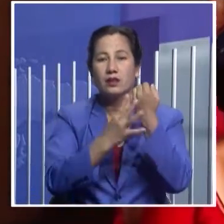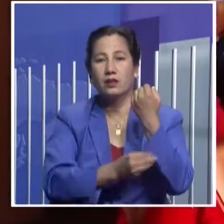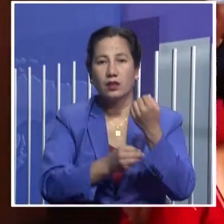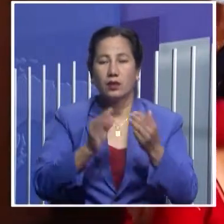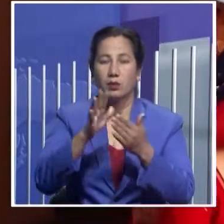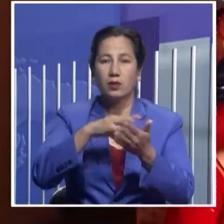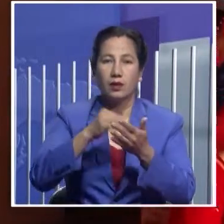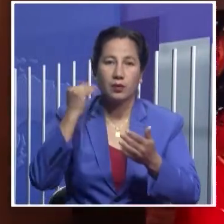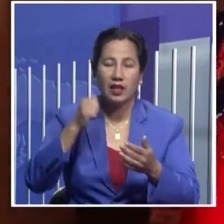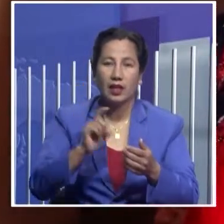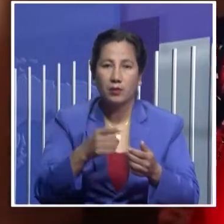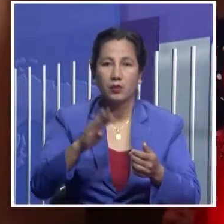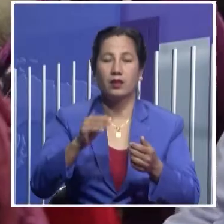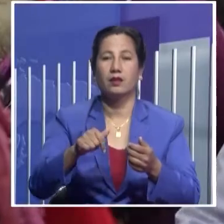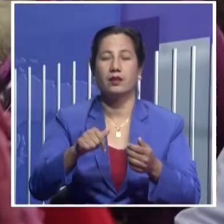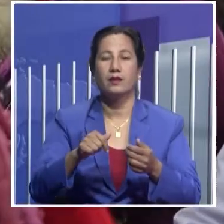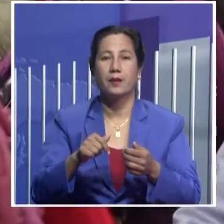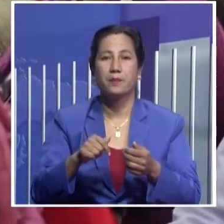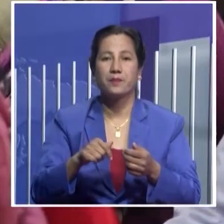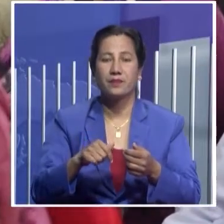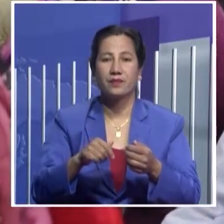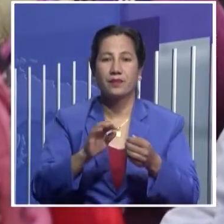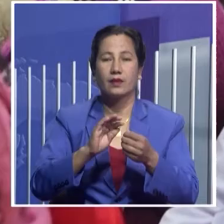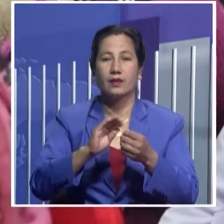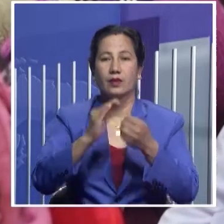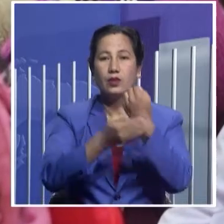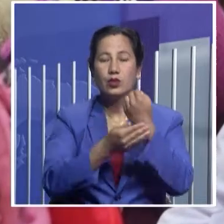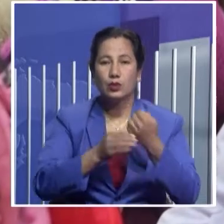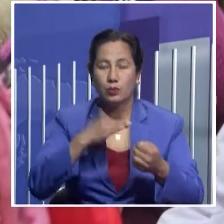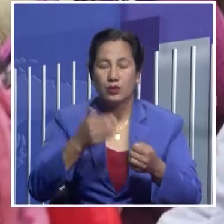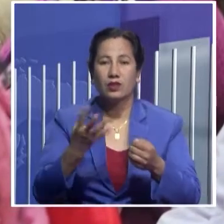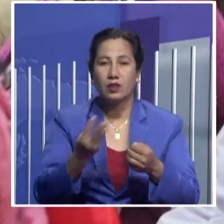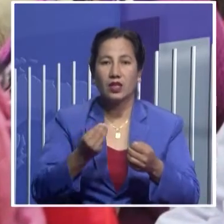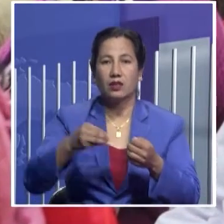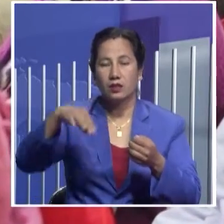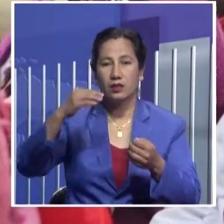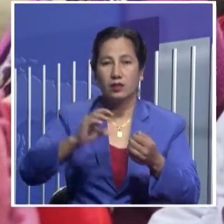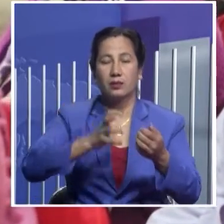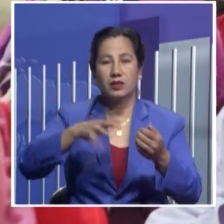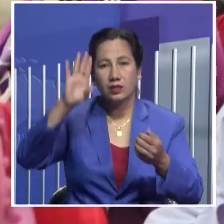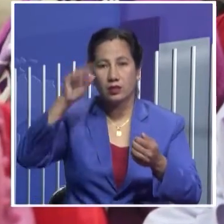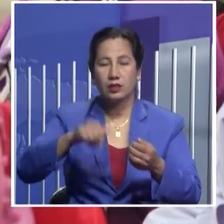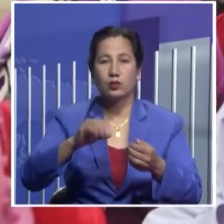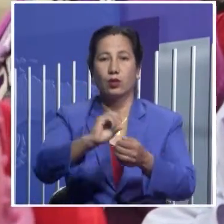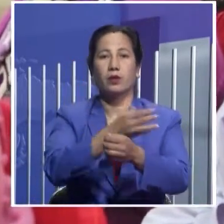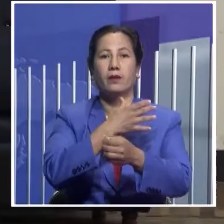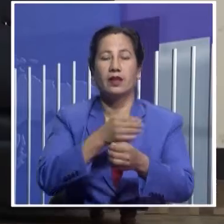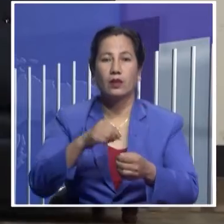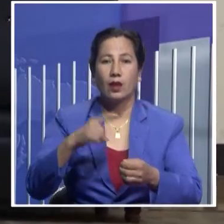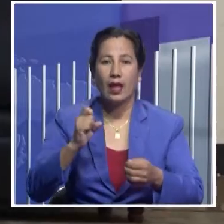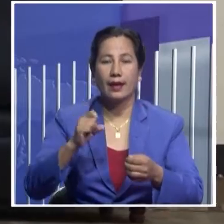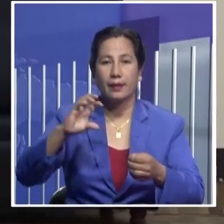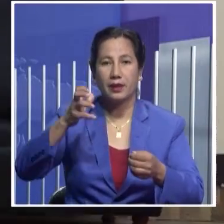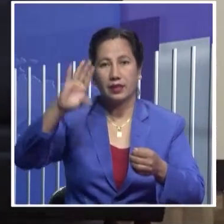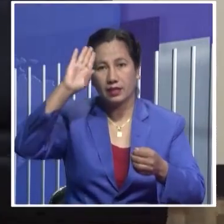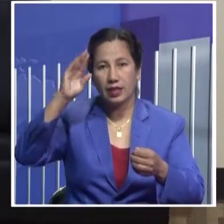लाभ पुर्याउने र अर्कोतिर यसले मातृ तथा शिशु मृत्युदर घटाउने विश्वास प्रदेश सरकारले पनि लिएको छ। यसको प्रभावकारिताका लागि